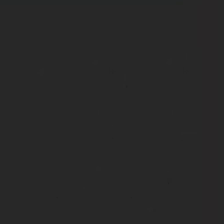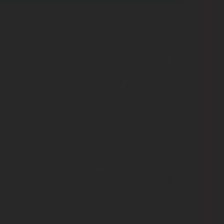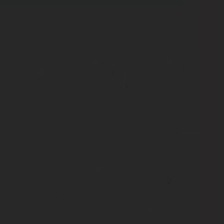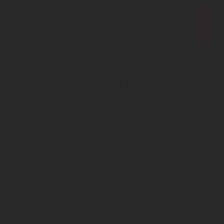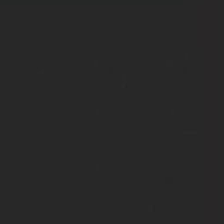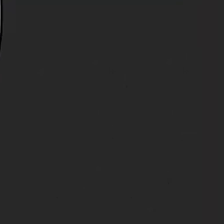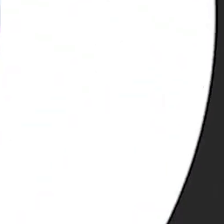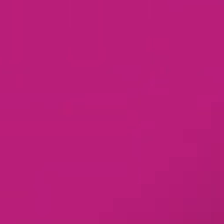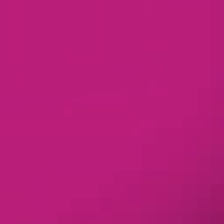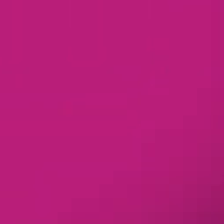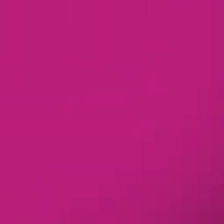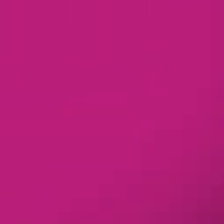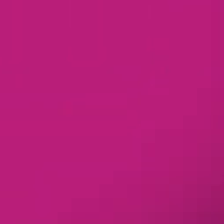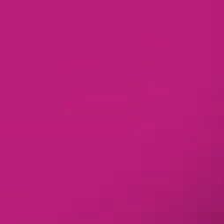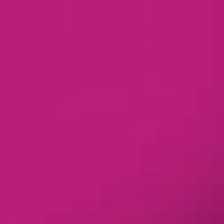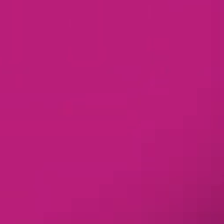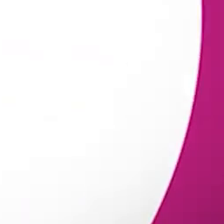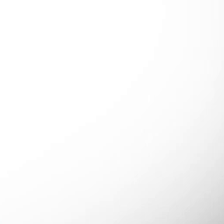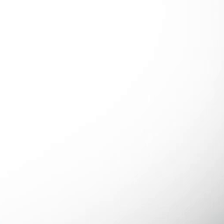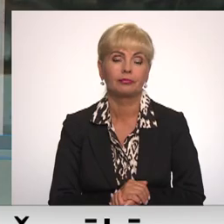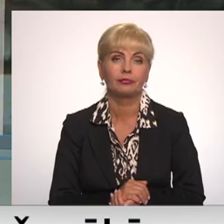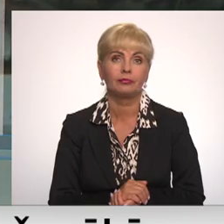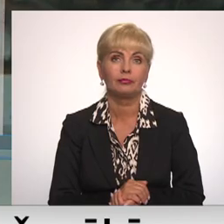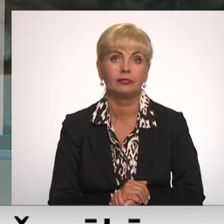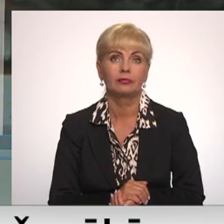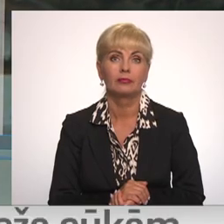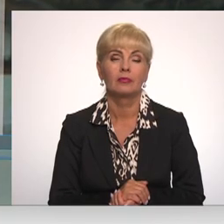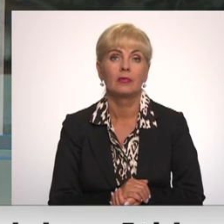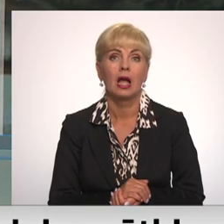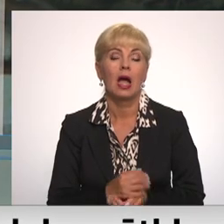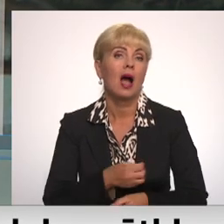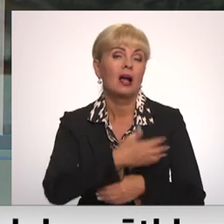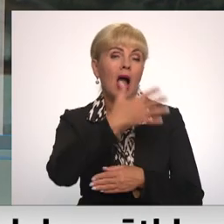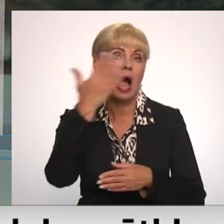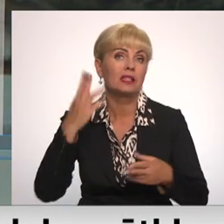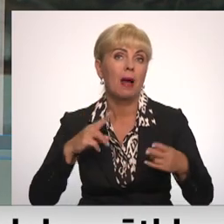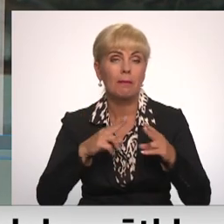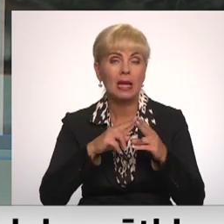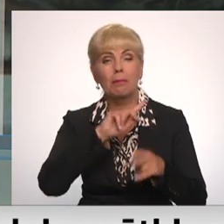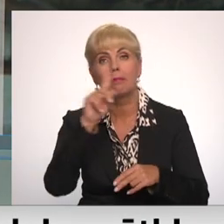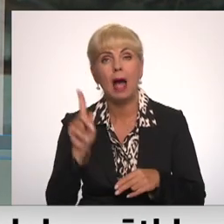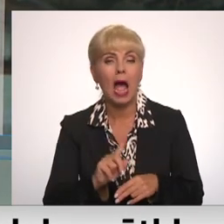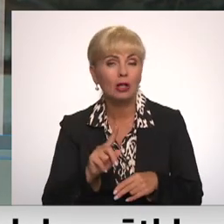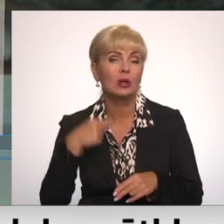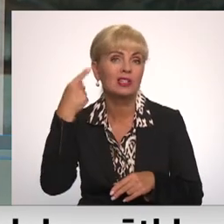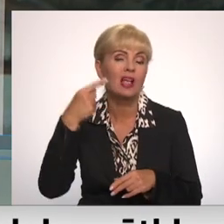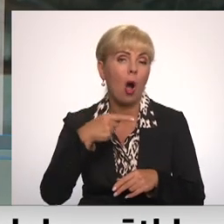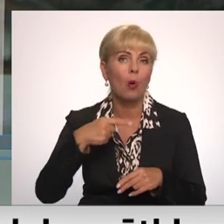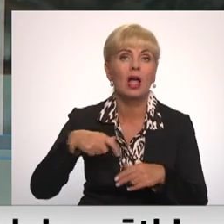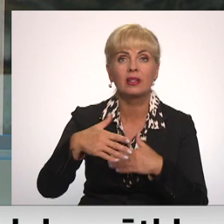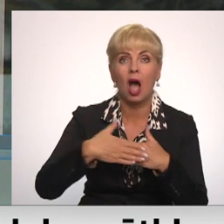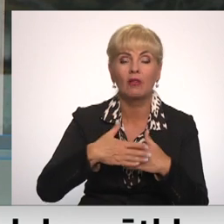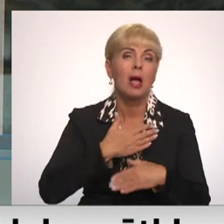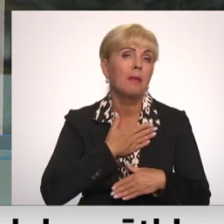Re! Viss ēters ir te! Gaismas pils, Saule Pērkons Daugava un daudzas citas mums visiem tik